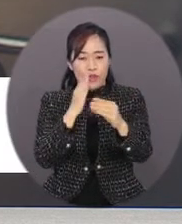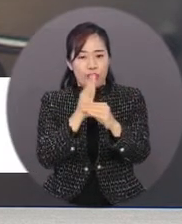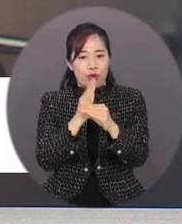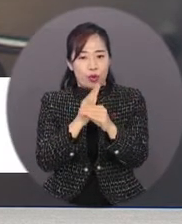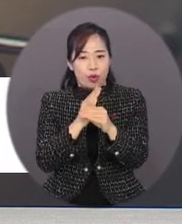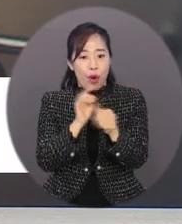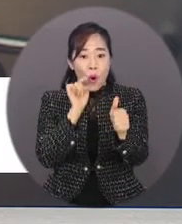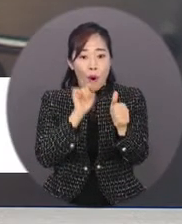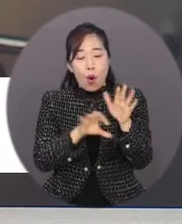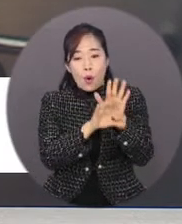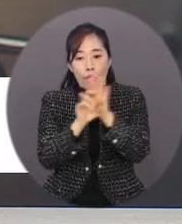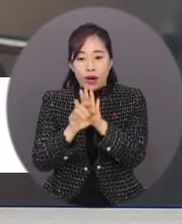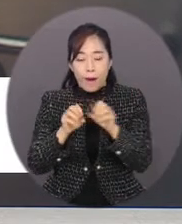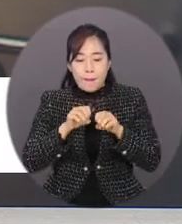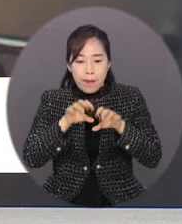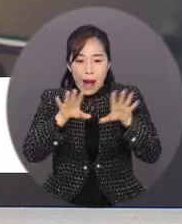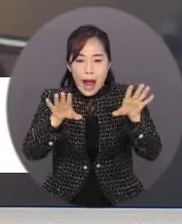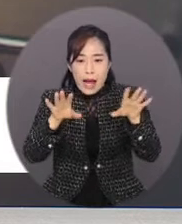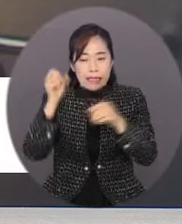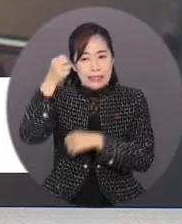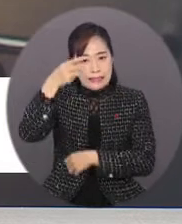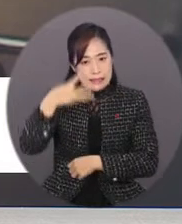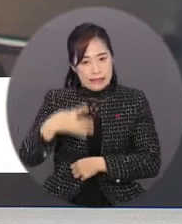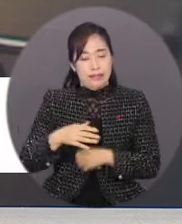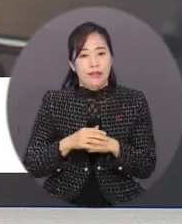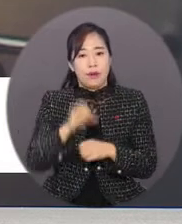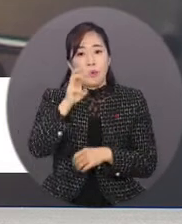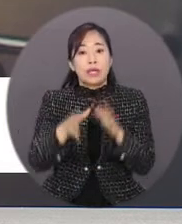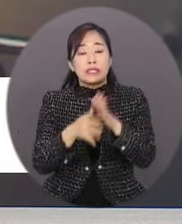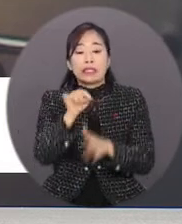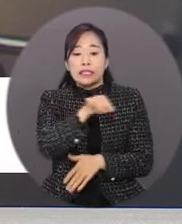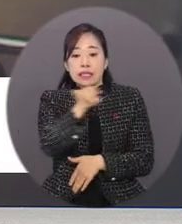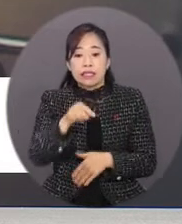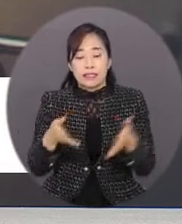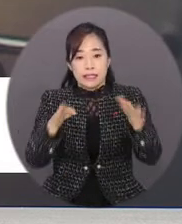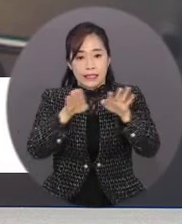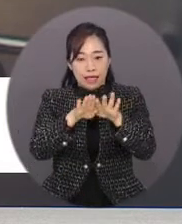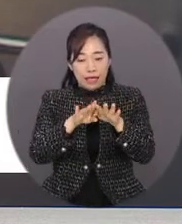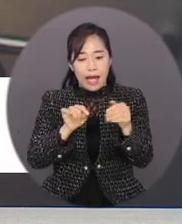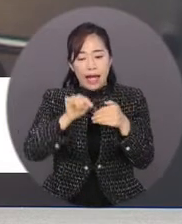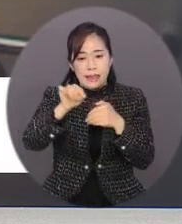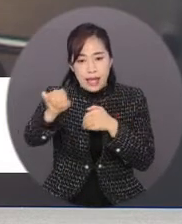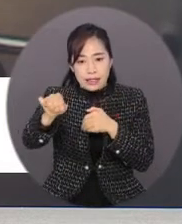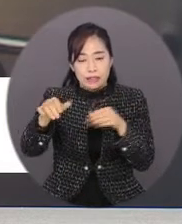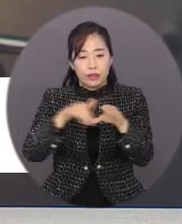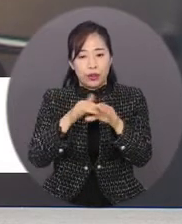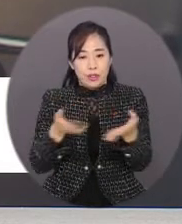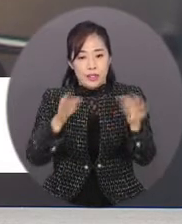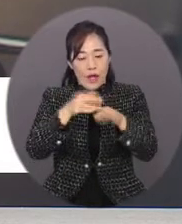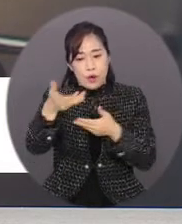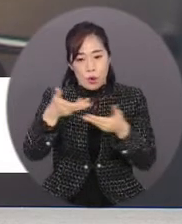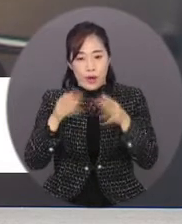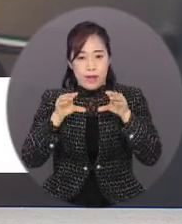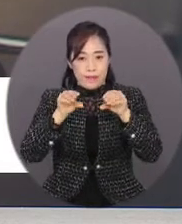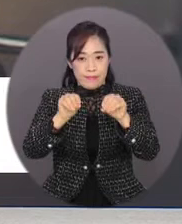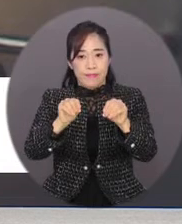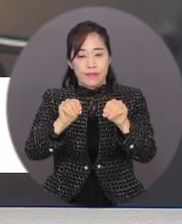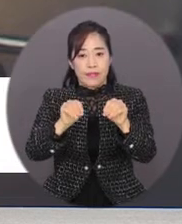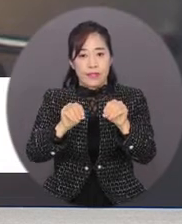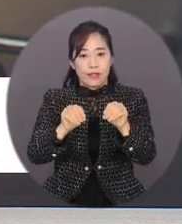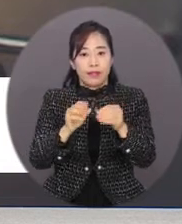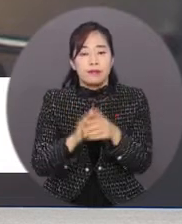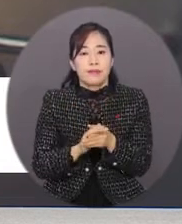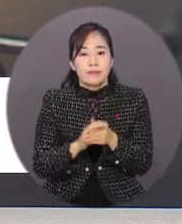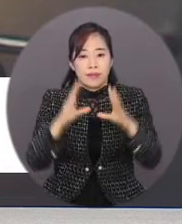코로나19 확진자가 이어지고 있습니다. 광주시가 이들 시설을 대상으로 타지역 종교시설과의 교류를 금지하고